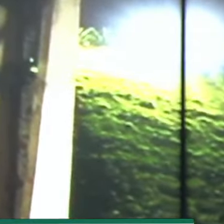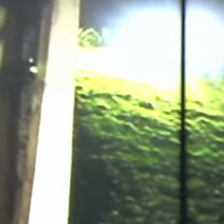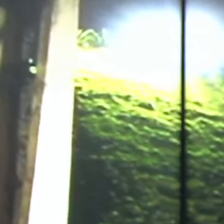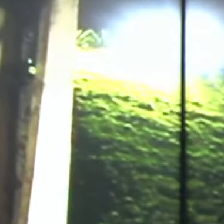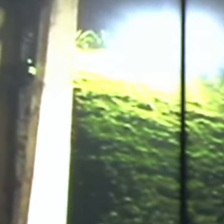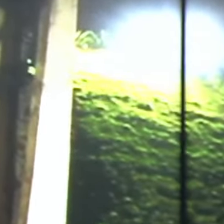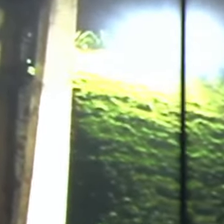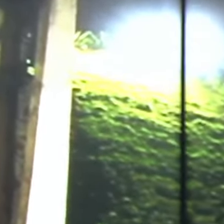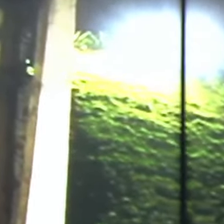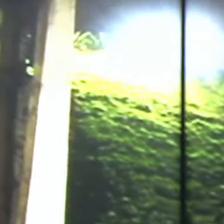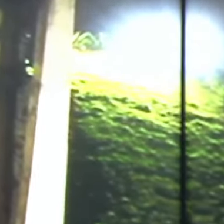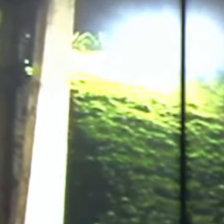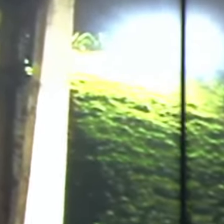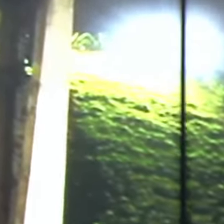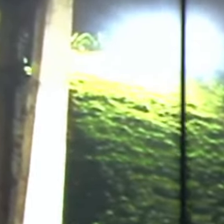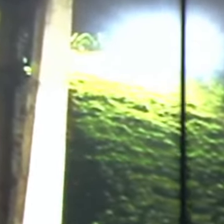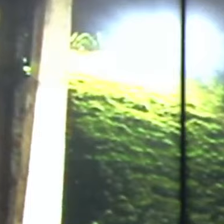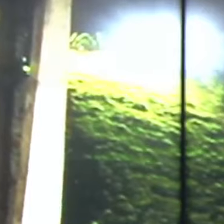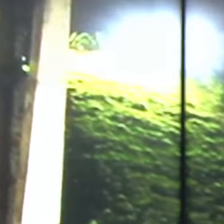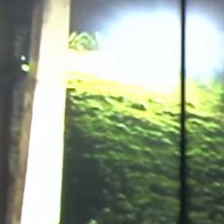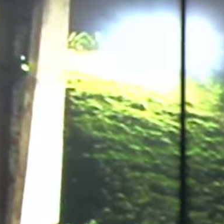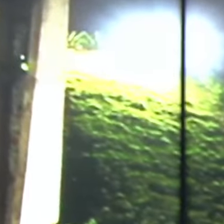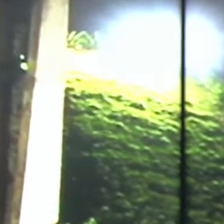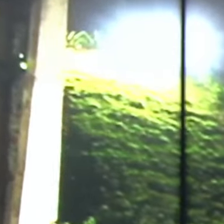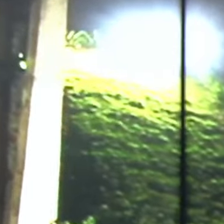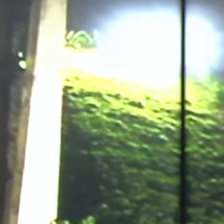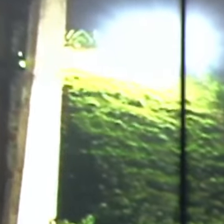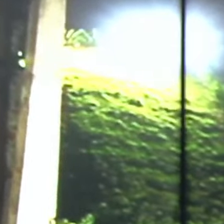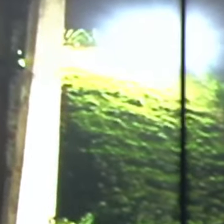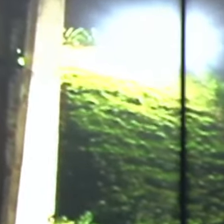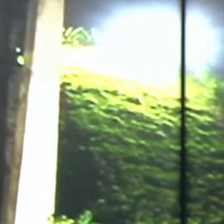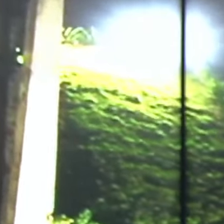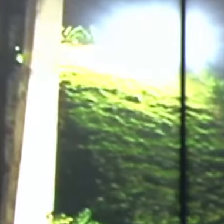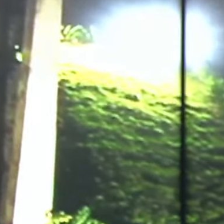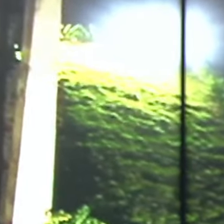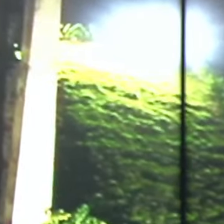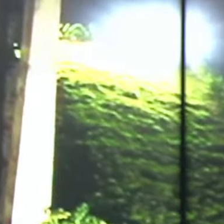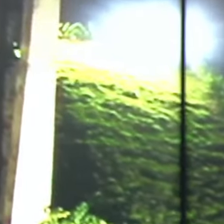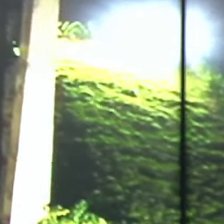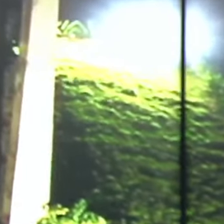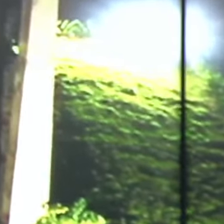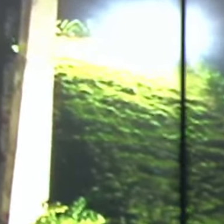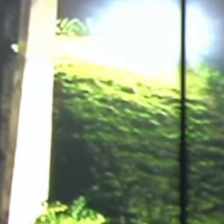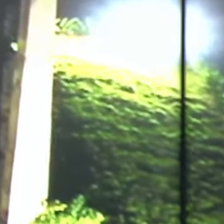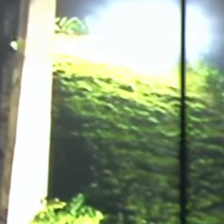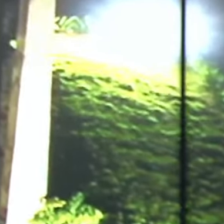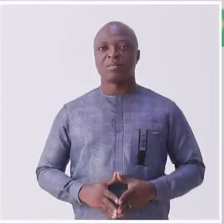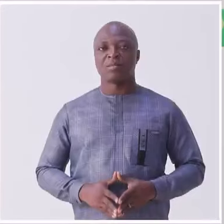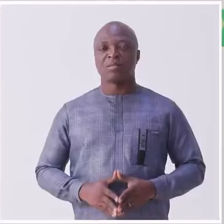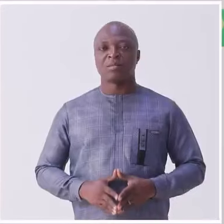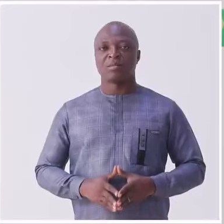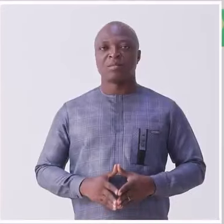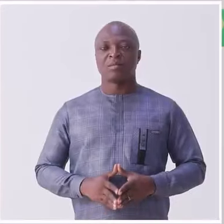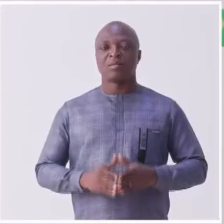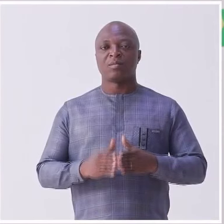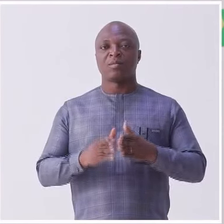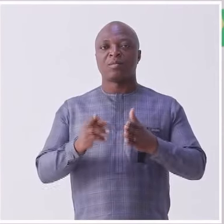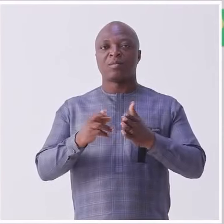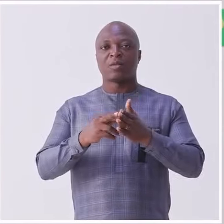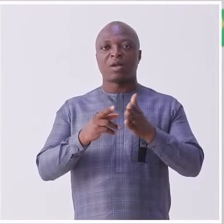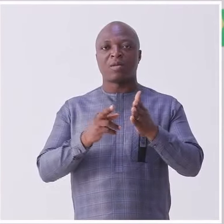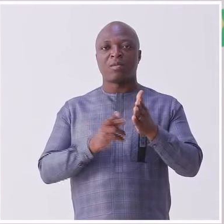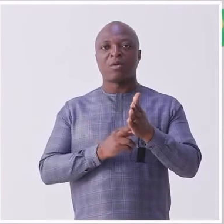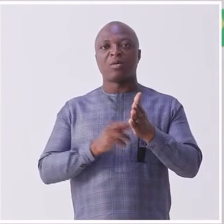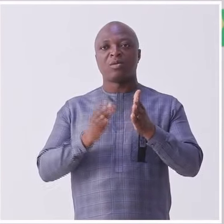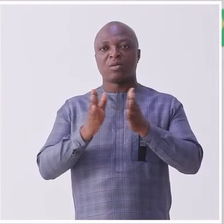compte-rendu présenté par la ministre de la Communication et des Médias, porte-parole du gouvernement, Yawa Kuigan. Compte-rendu